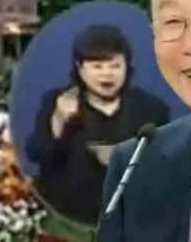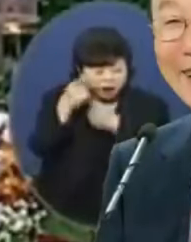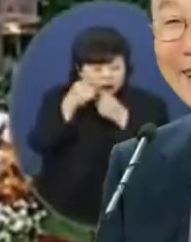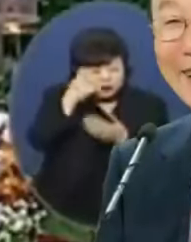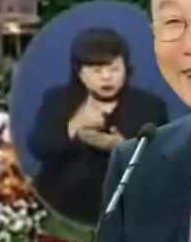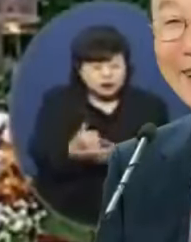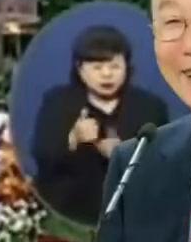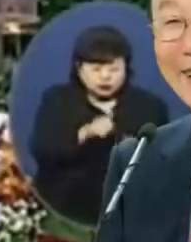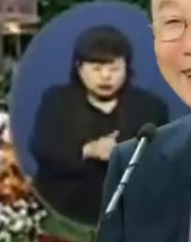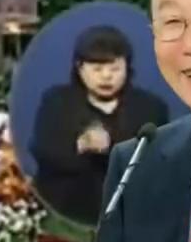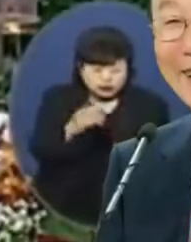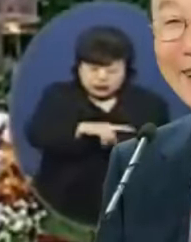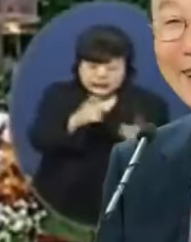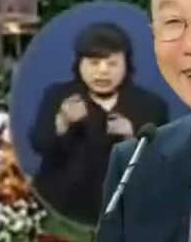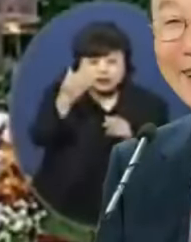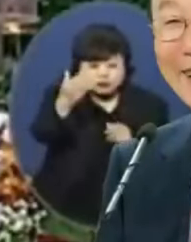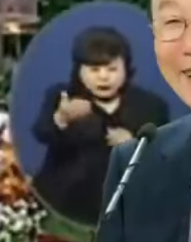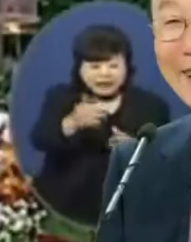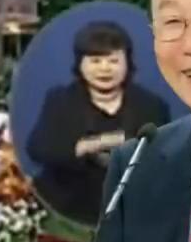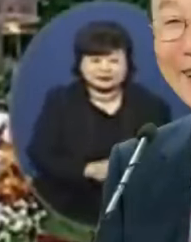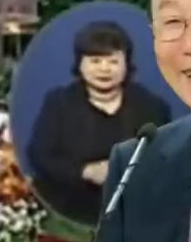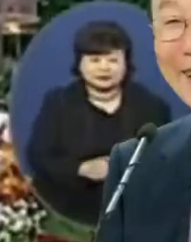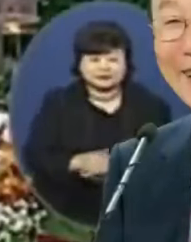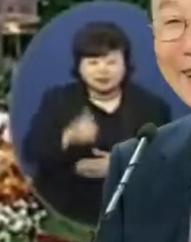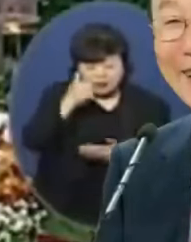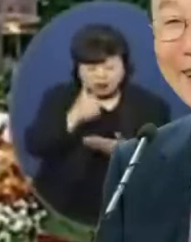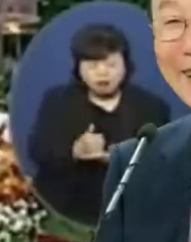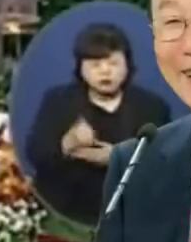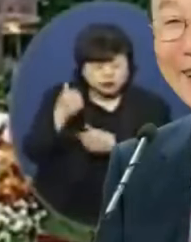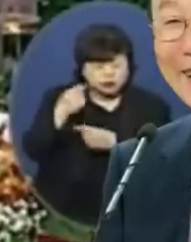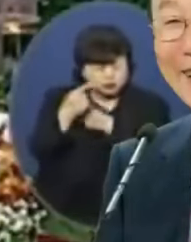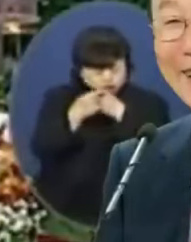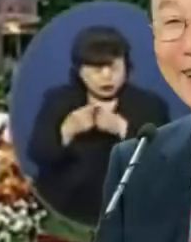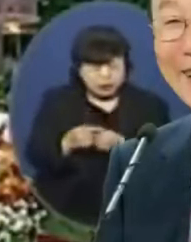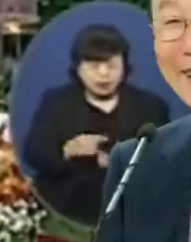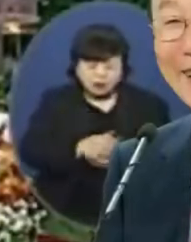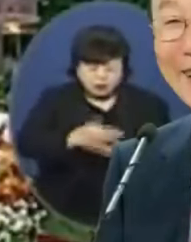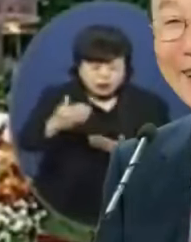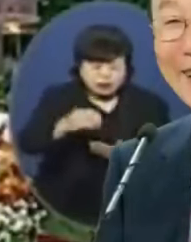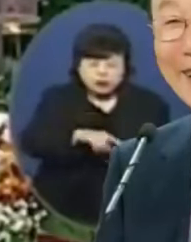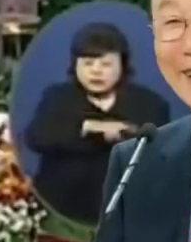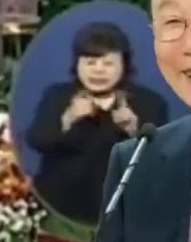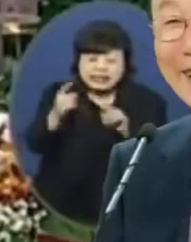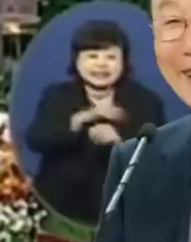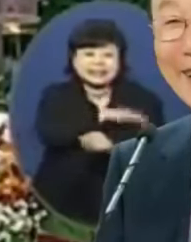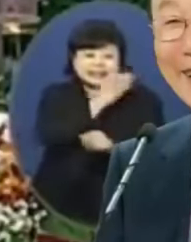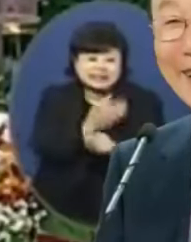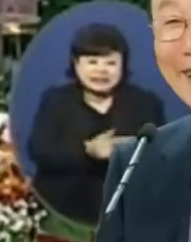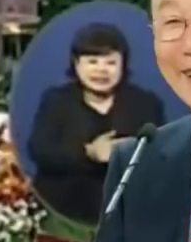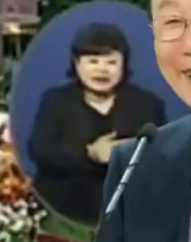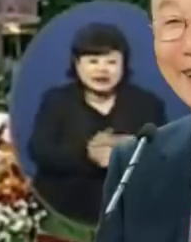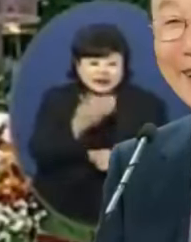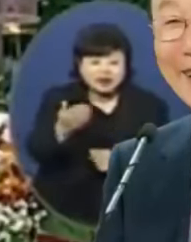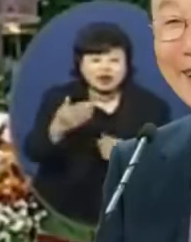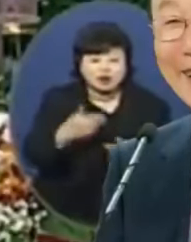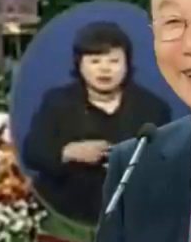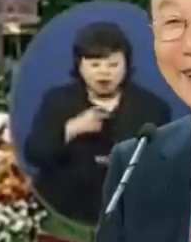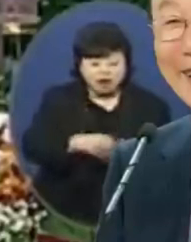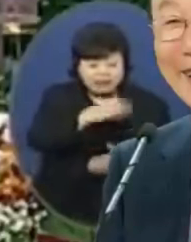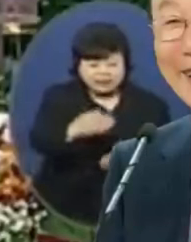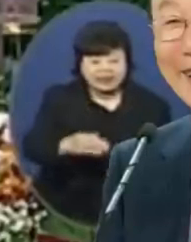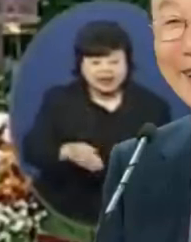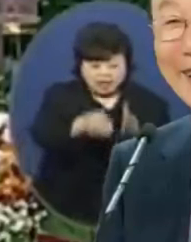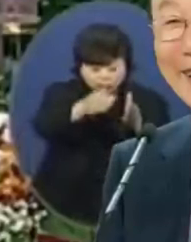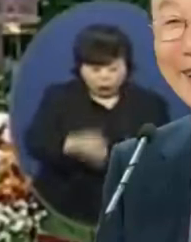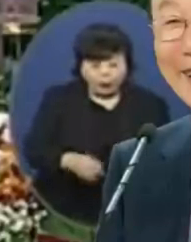허물과 죄로 죽었던 너희를 살리셨다. 허물과 죄를 멸하고 살리는 능력이 여러분의 언약궤를 통해서